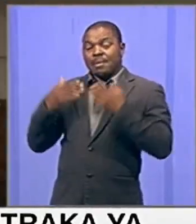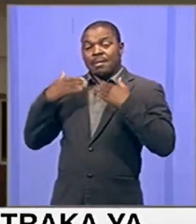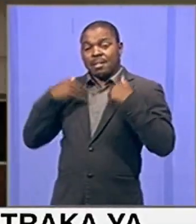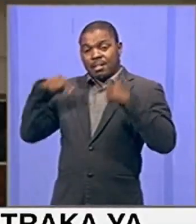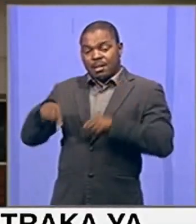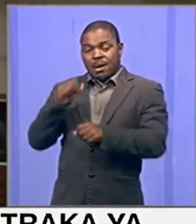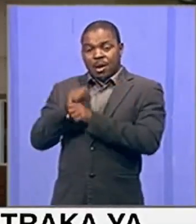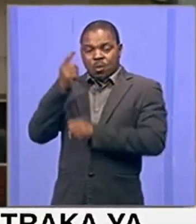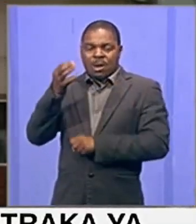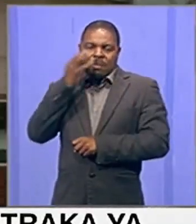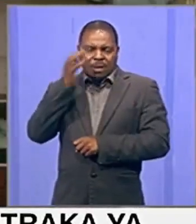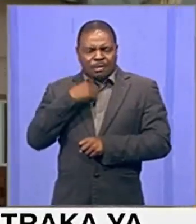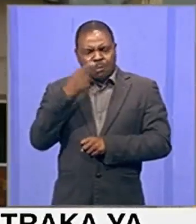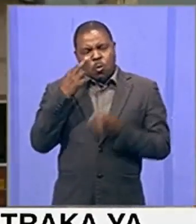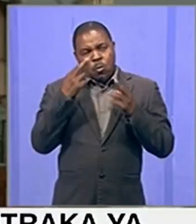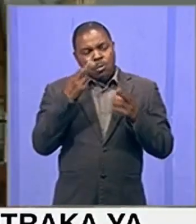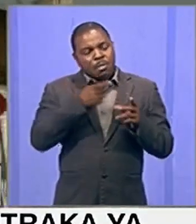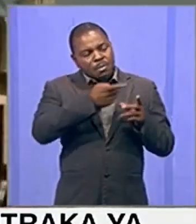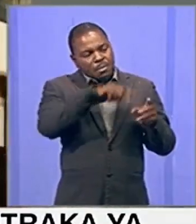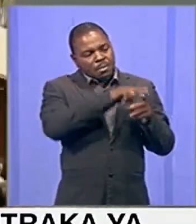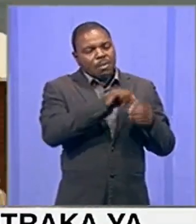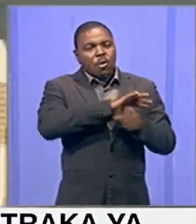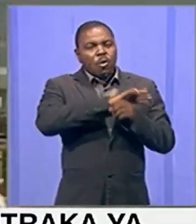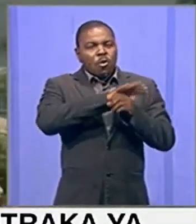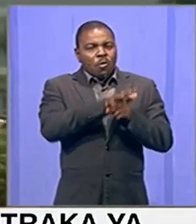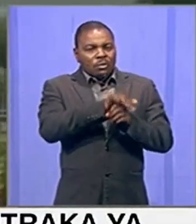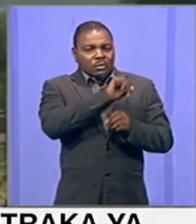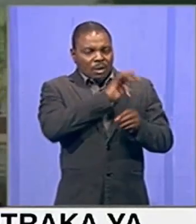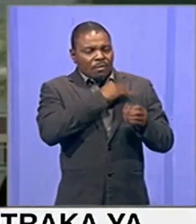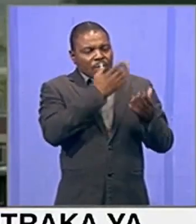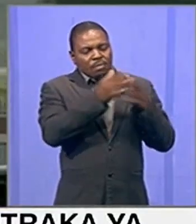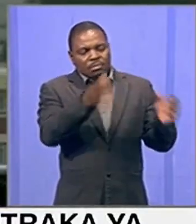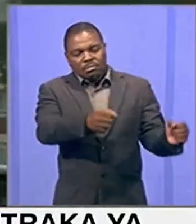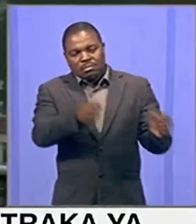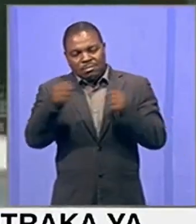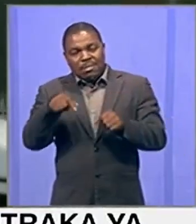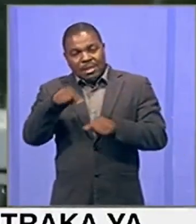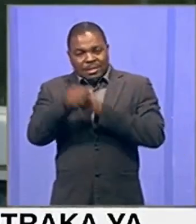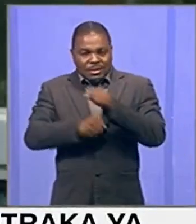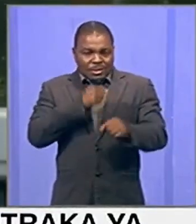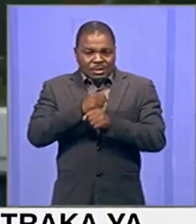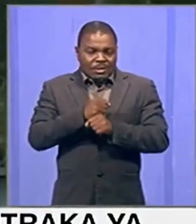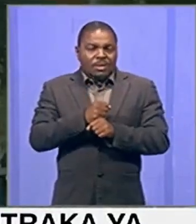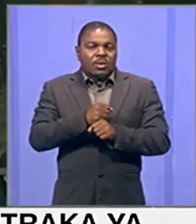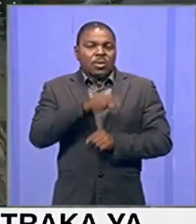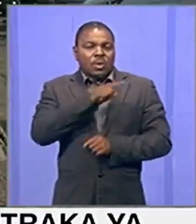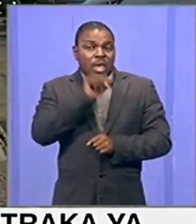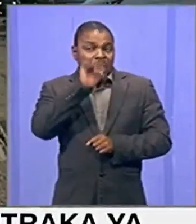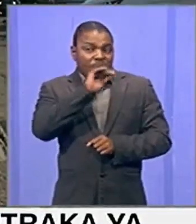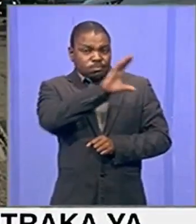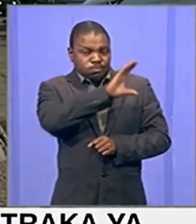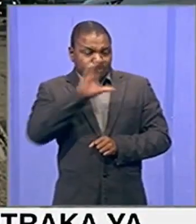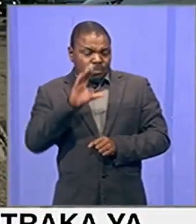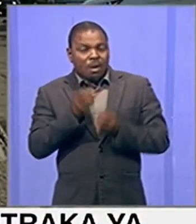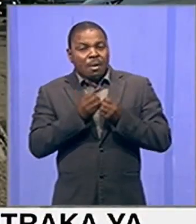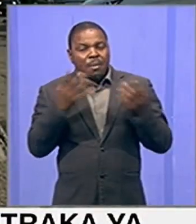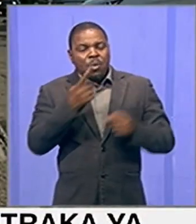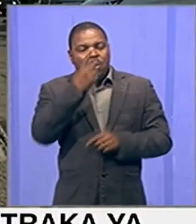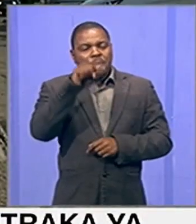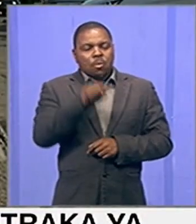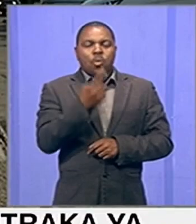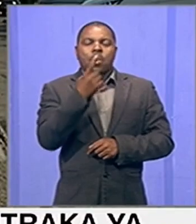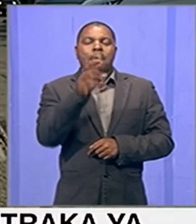la re le ne le ikaeletse go thapa gape badiri ba COVID-19 mo ngwageng o simololang o fa ba ne ba reboletswe diranta di le dimilione di le